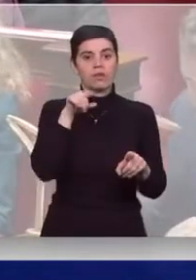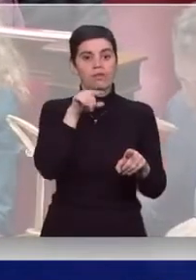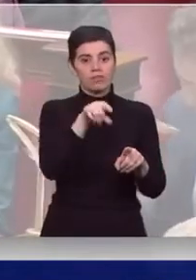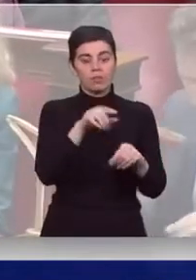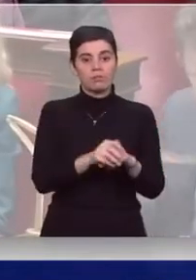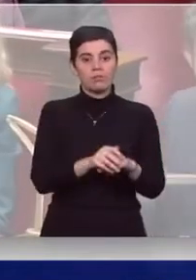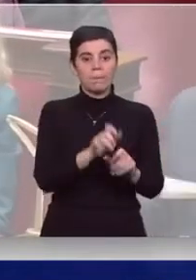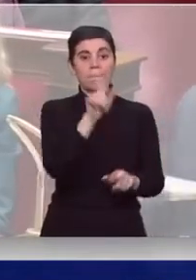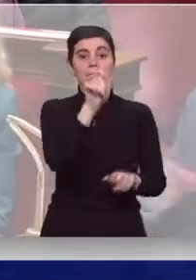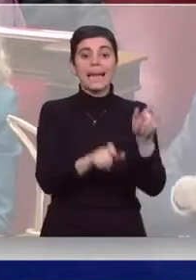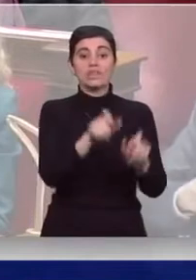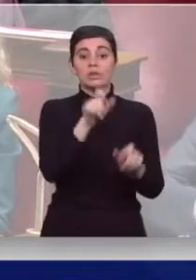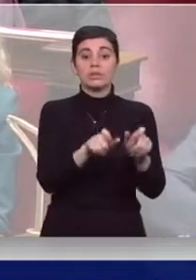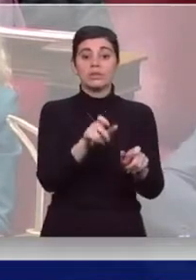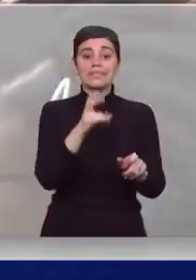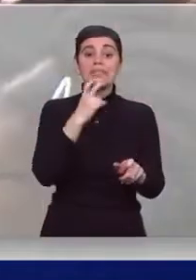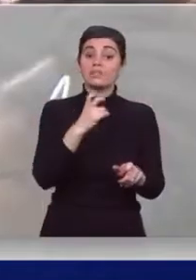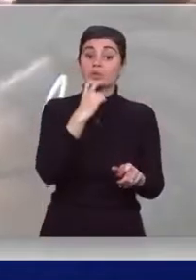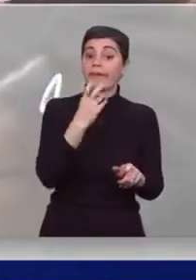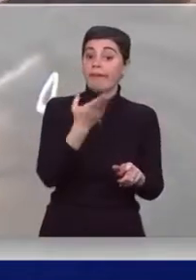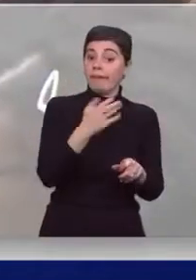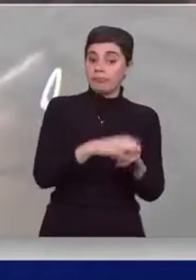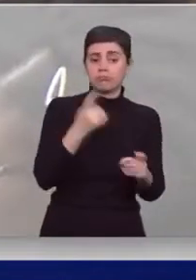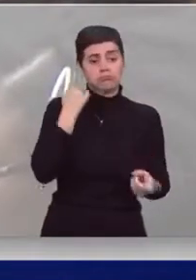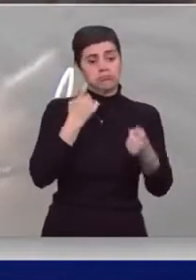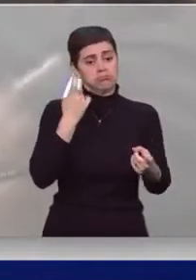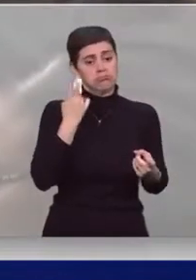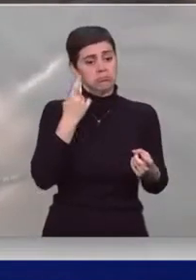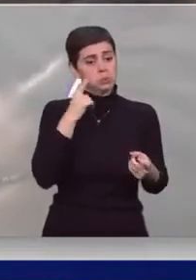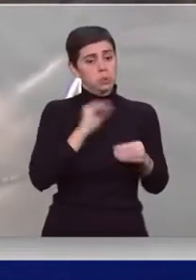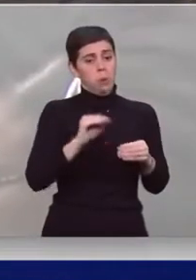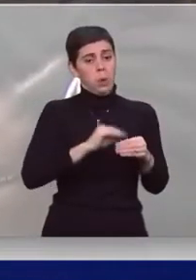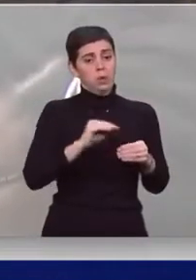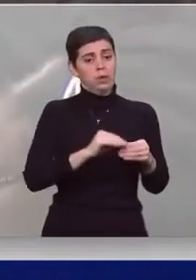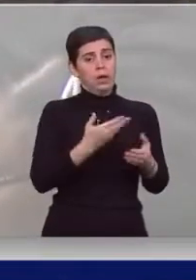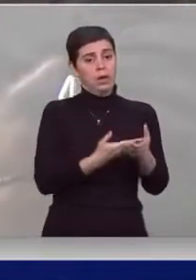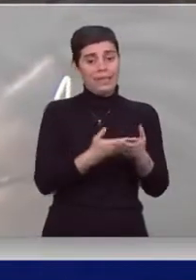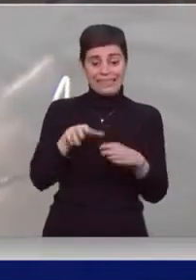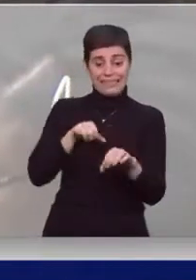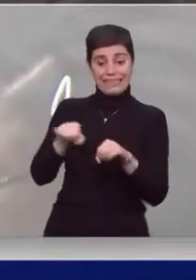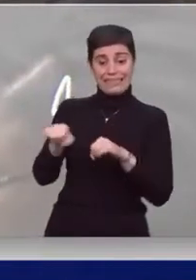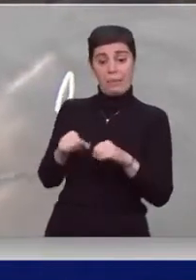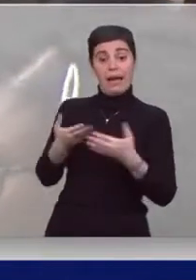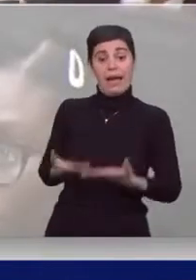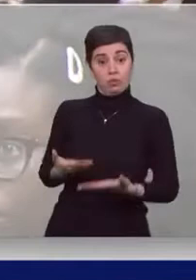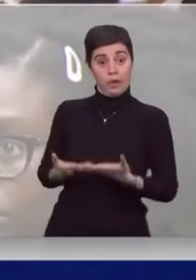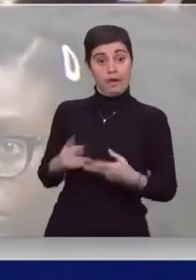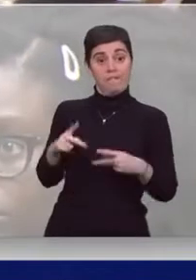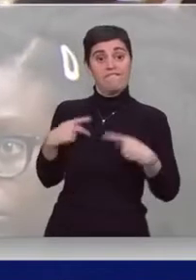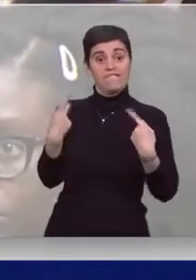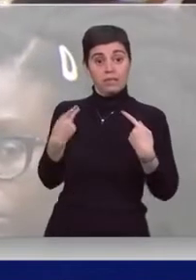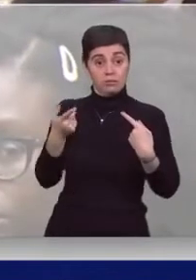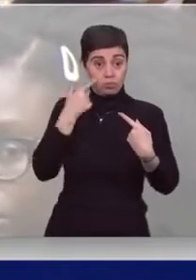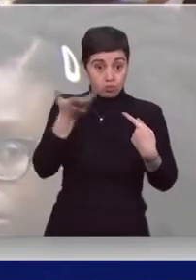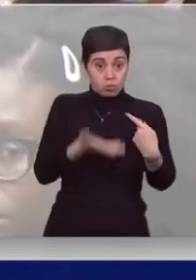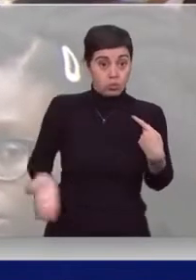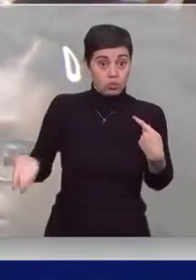nos concitoyens, je constate que le système actuel, celui dans lequel ils vivent, celui dans lequel nous vivons